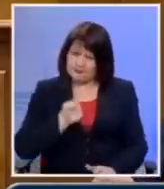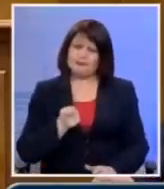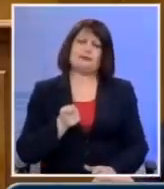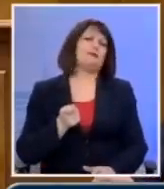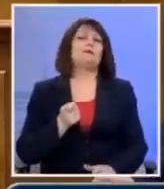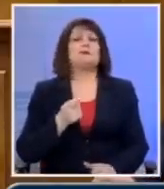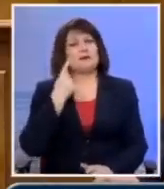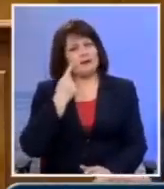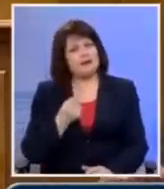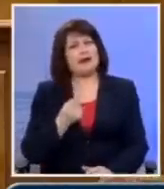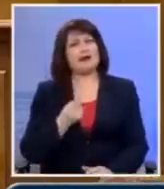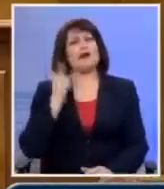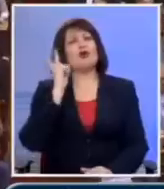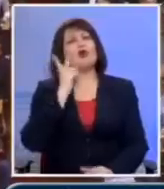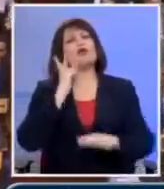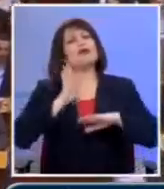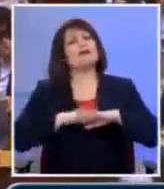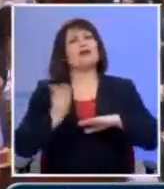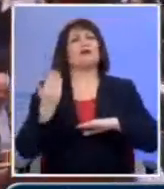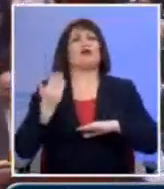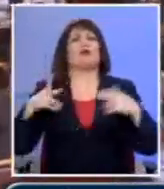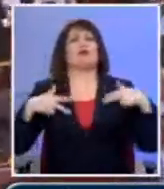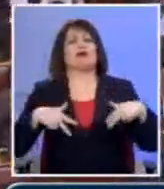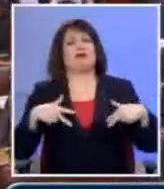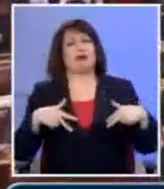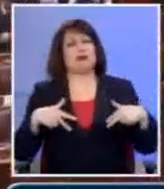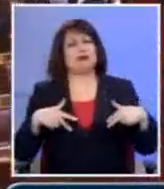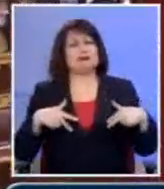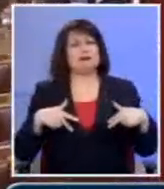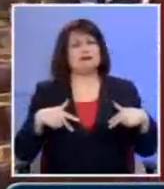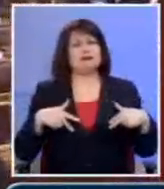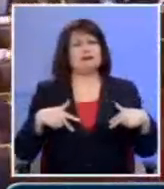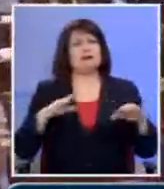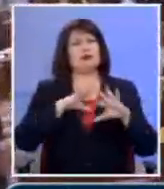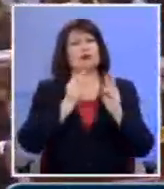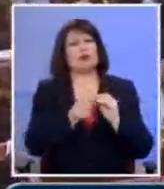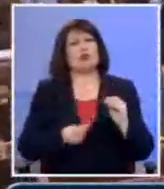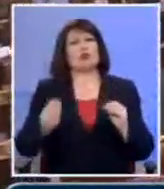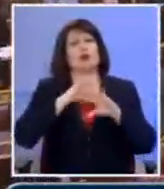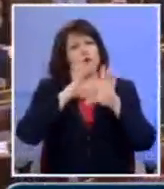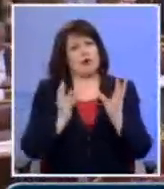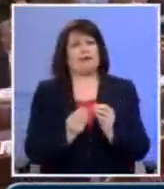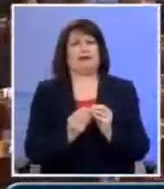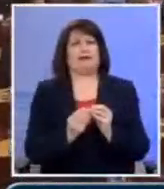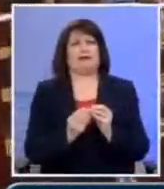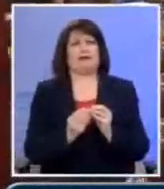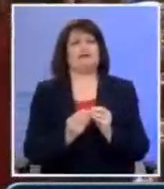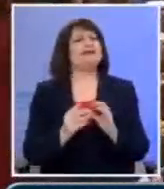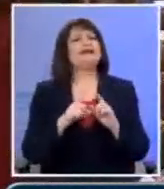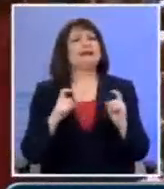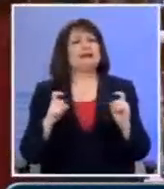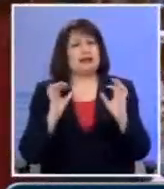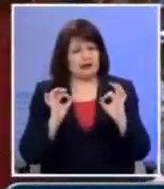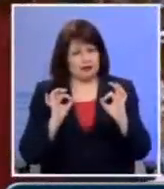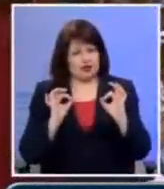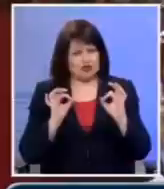νομοθετημένη ομολογία ενοχής προηγούμενων κυβερνήσεων για τα περισσότερα από τα παραπάνω. Τι